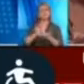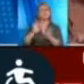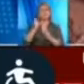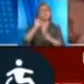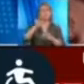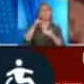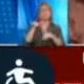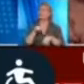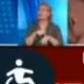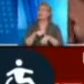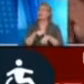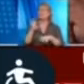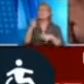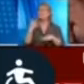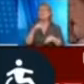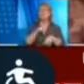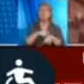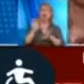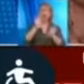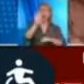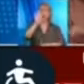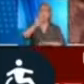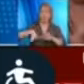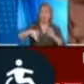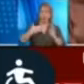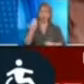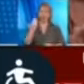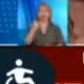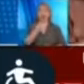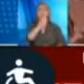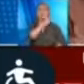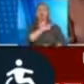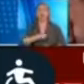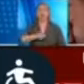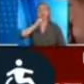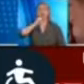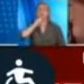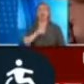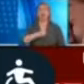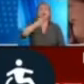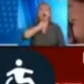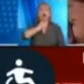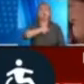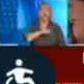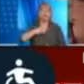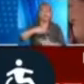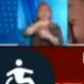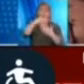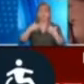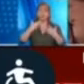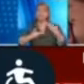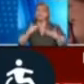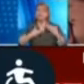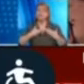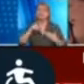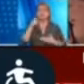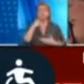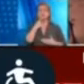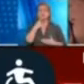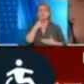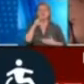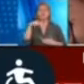בבוקר? באיזה שעה בערך? בזור השעה 4 בבוקר, עם הרמטכ"ל, ראש השבק, ראש אמן ובחירים נוספים, הוא יסיים בהערכה, שים לב, שעומד להיות